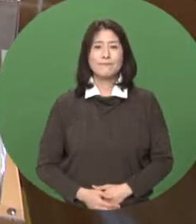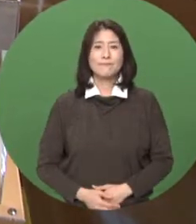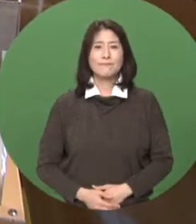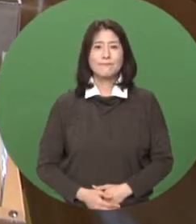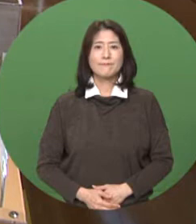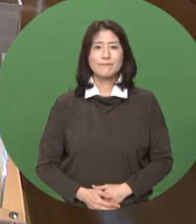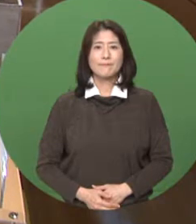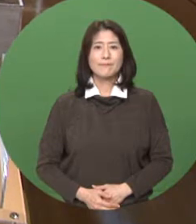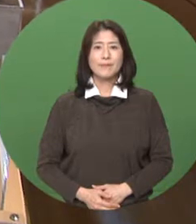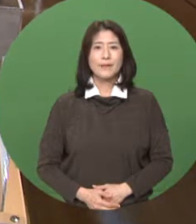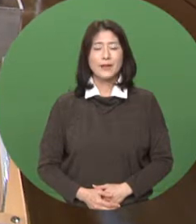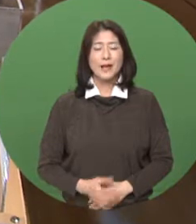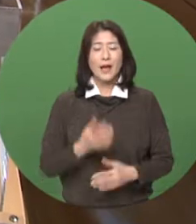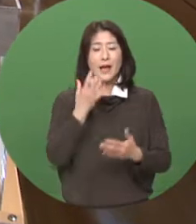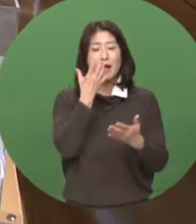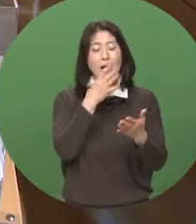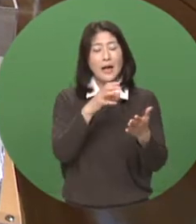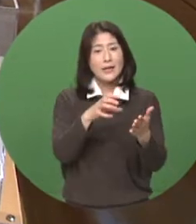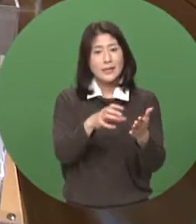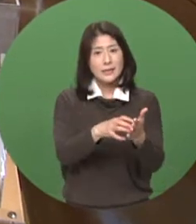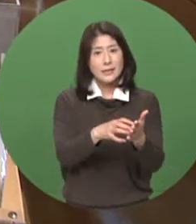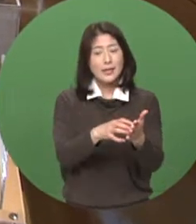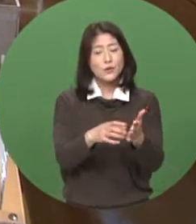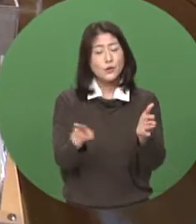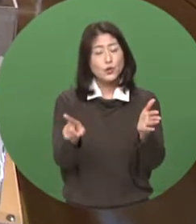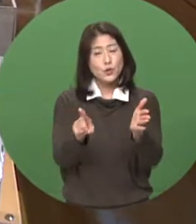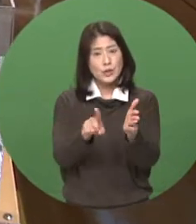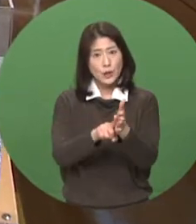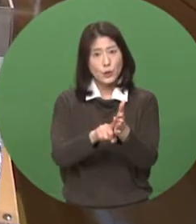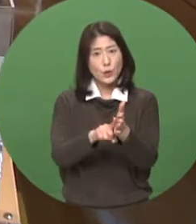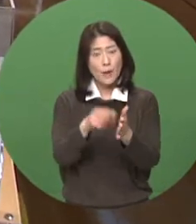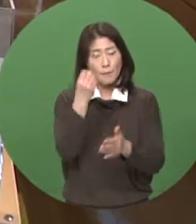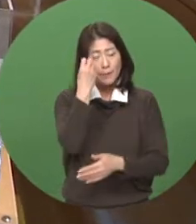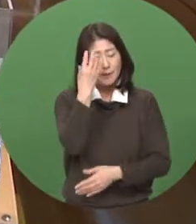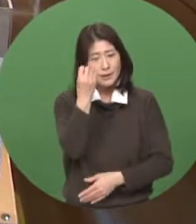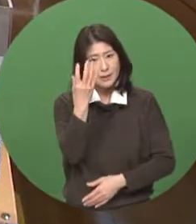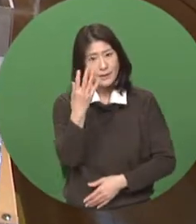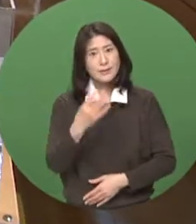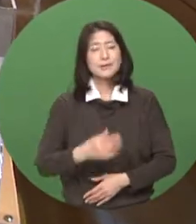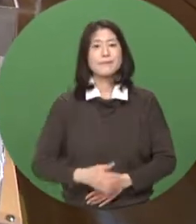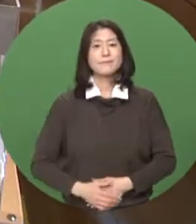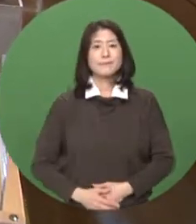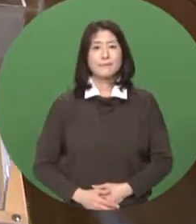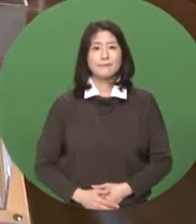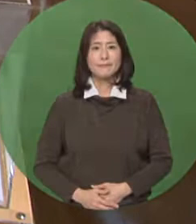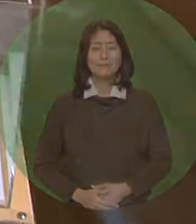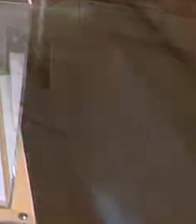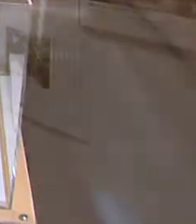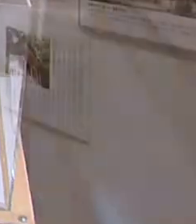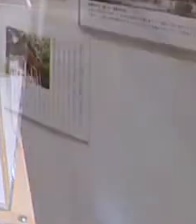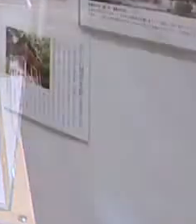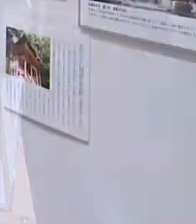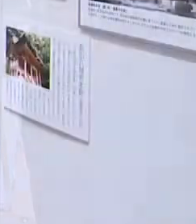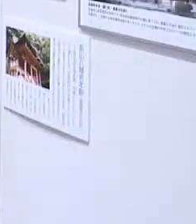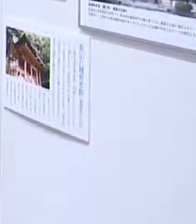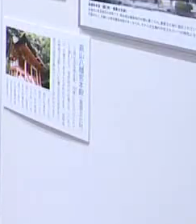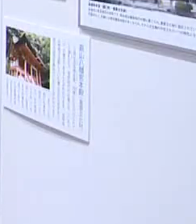は い。まあ、字が書いてあるというのは非常に珍しいですね、 うんうんうんうん、 はい。